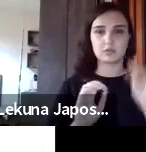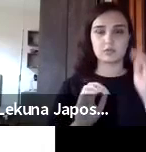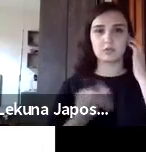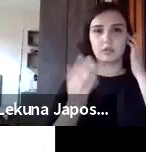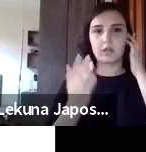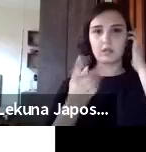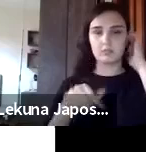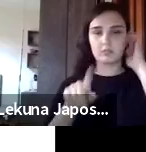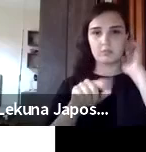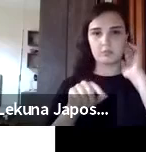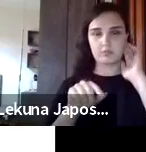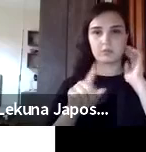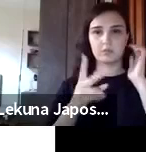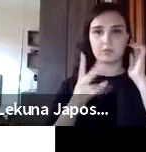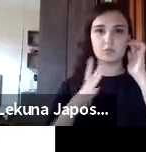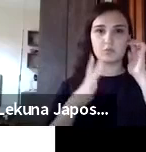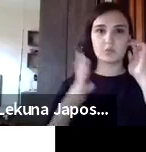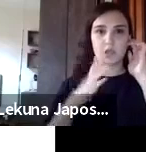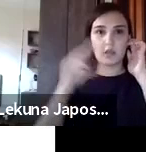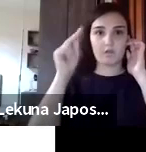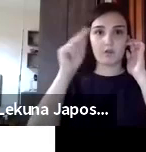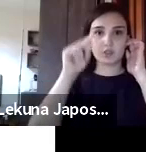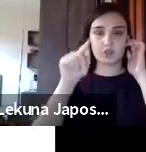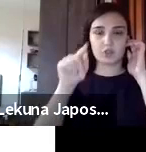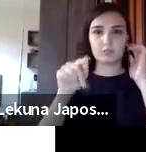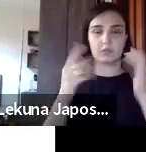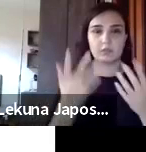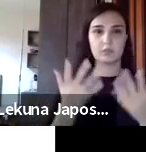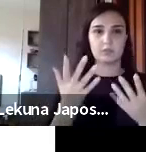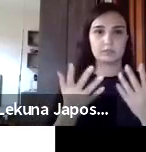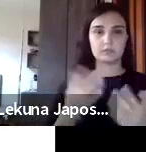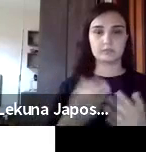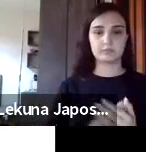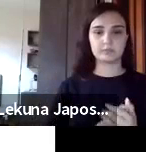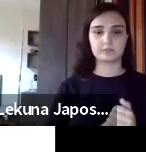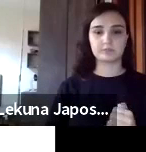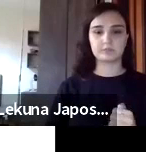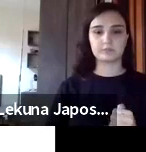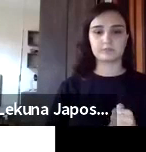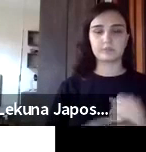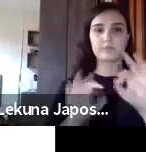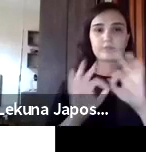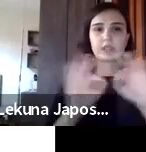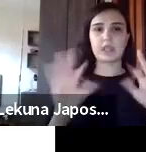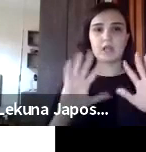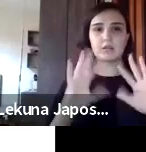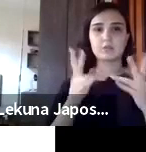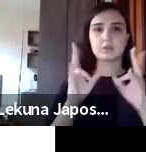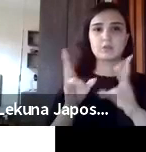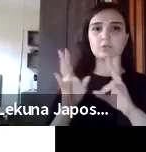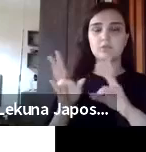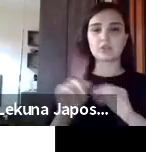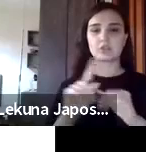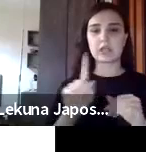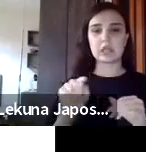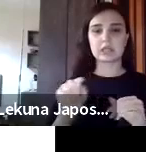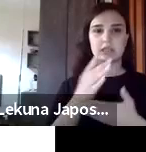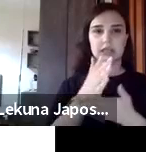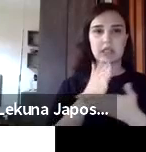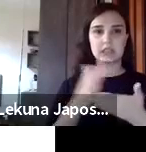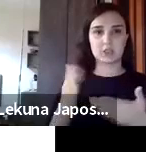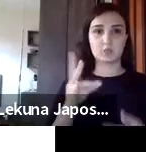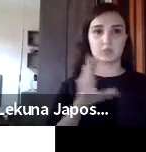ალბათ ესეც არის გავარჯიშებადი, ხო? ანუ და როგორც ახსენე, იდეალურ შემთხვევაში რაღაცა რუტინის ნაწილი უნდა გახდეს, ხო?